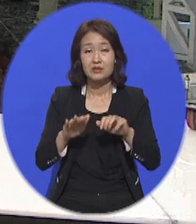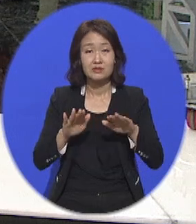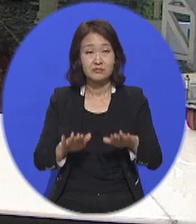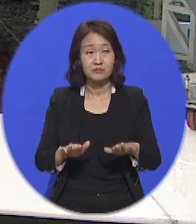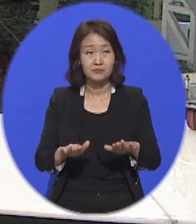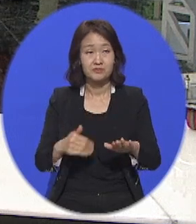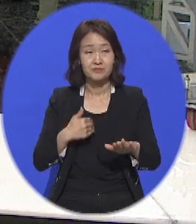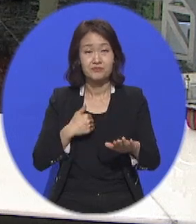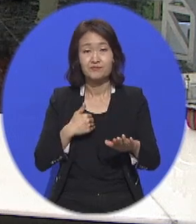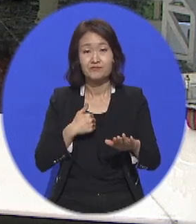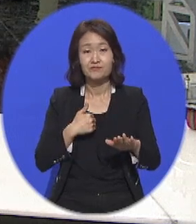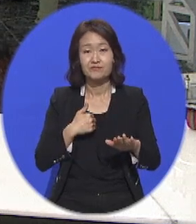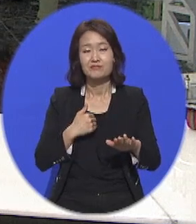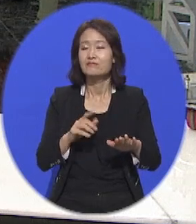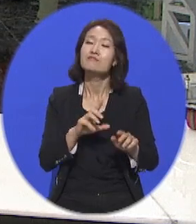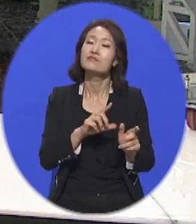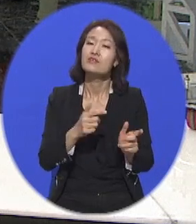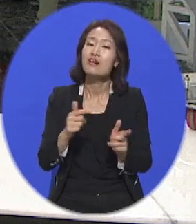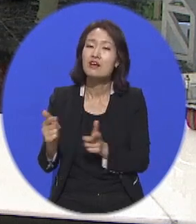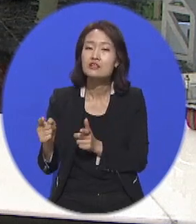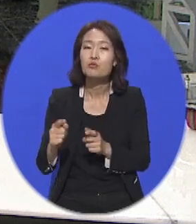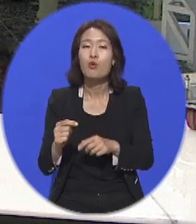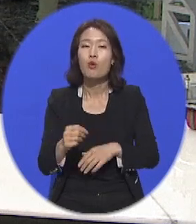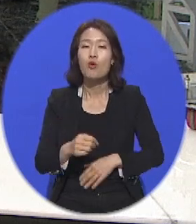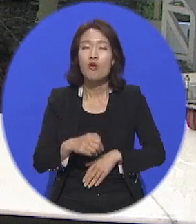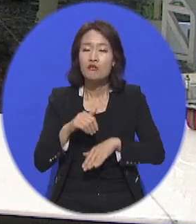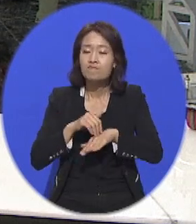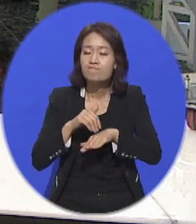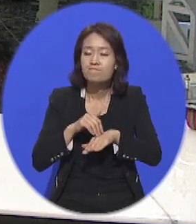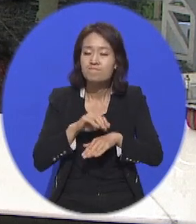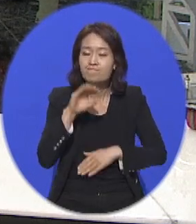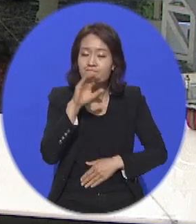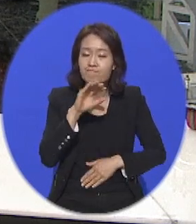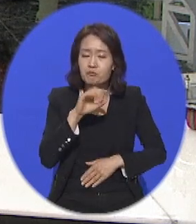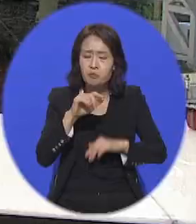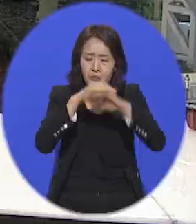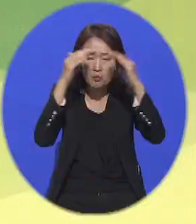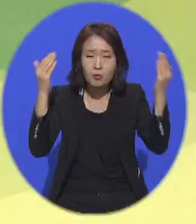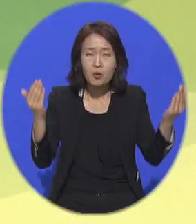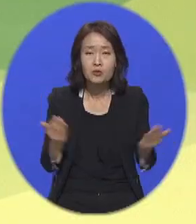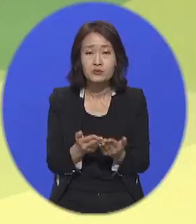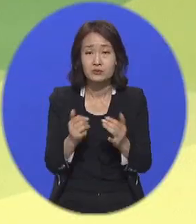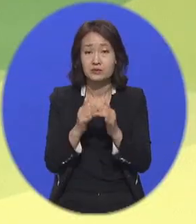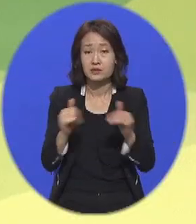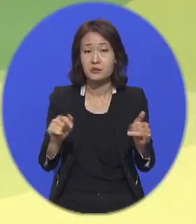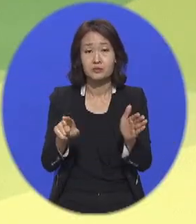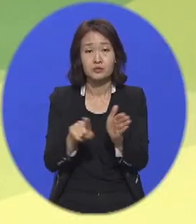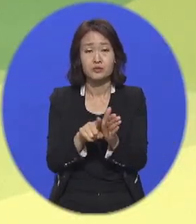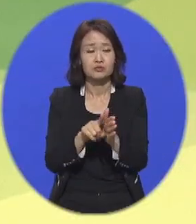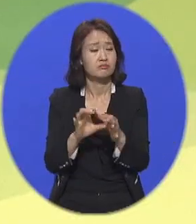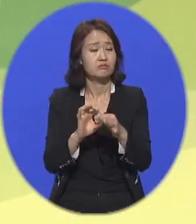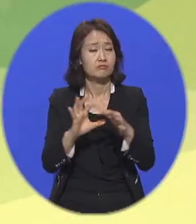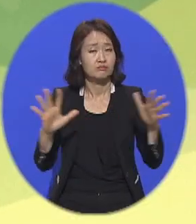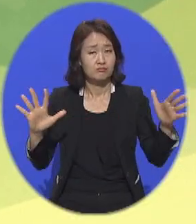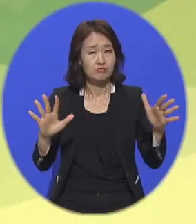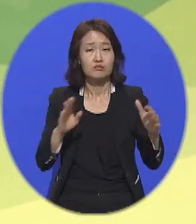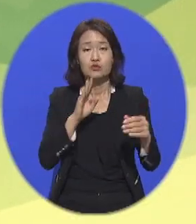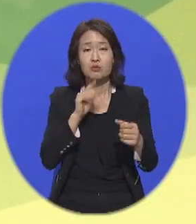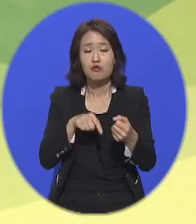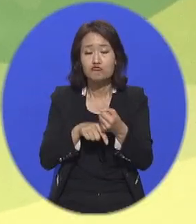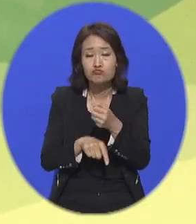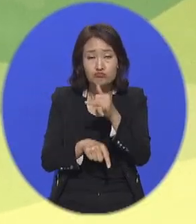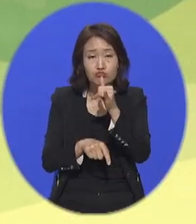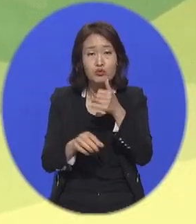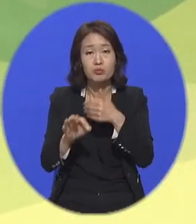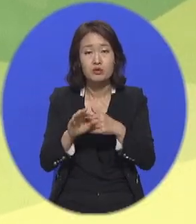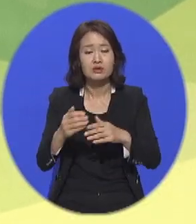저는 여러 가지 이제 수행을 이제 했습니다만은 모든 수행자들이 또 종교를 가리지 않고 어떤 성직자들도